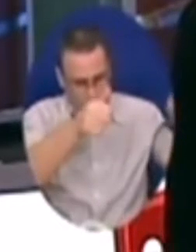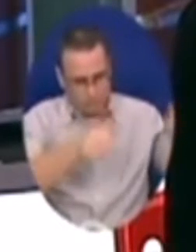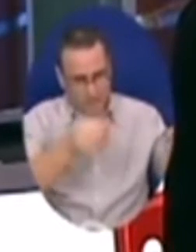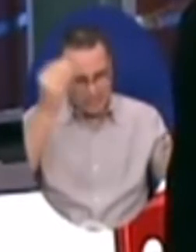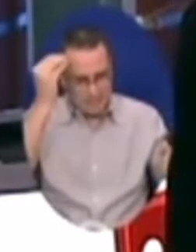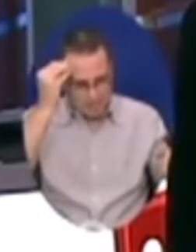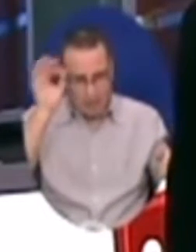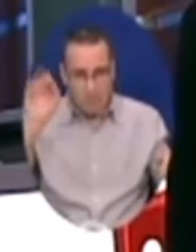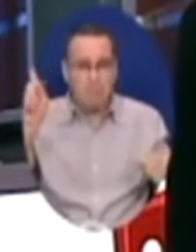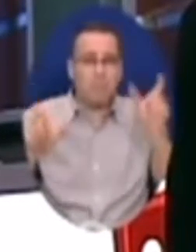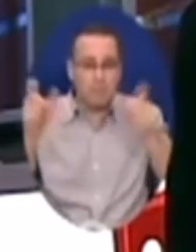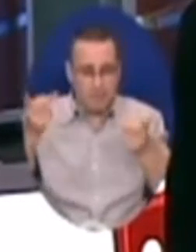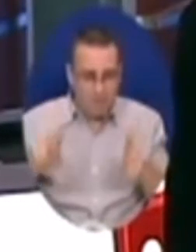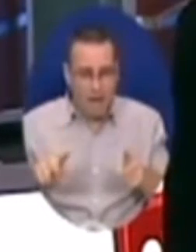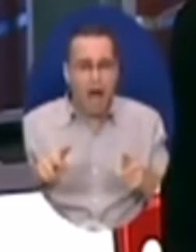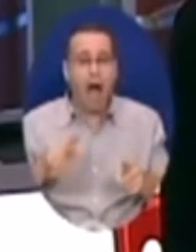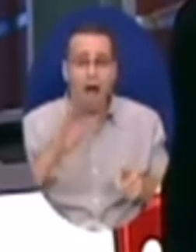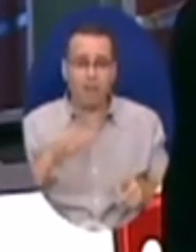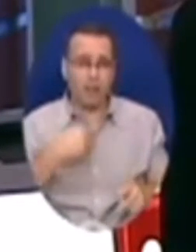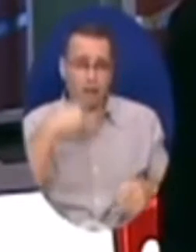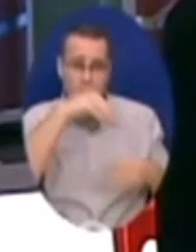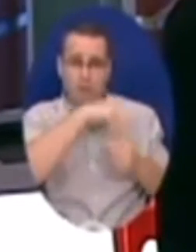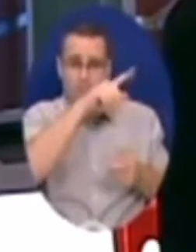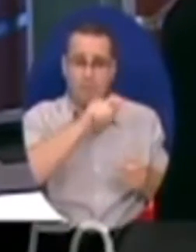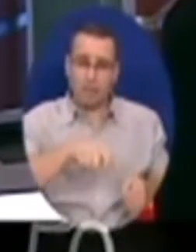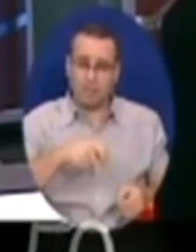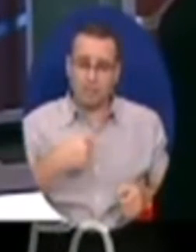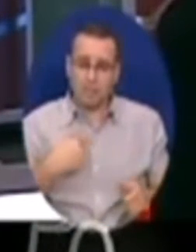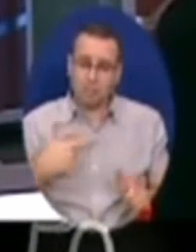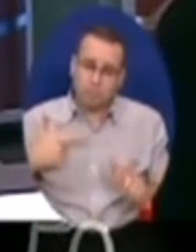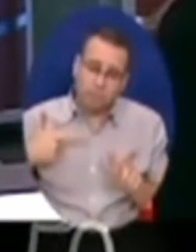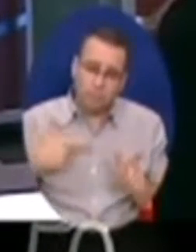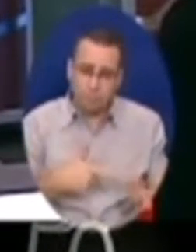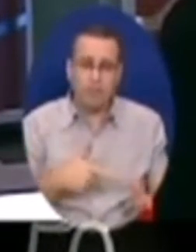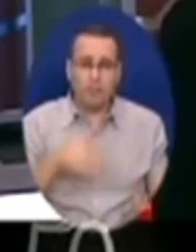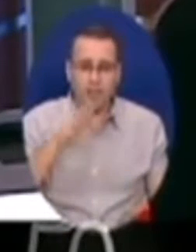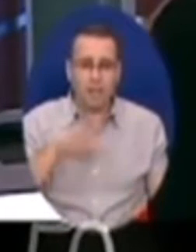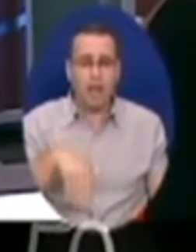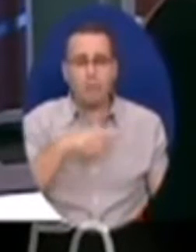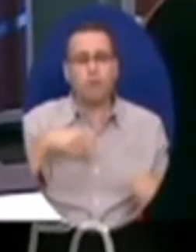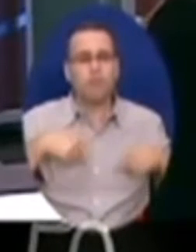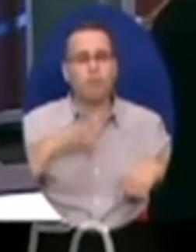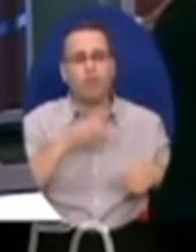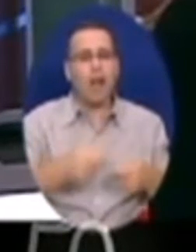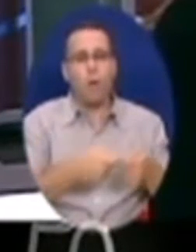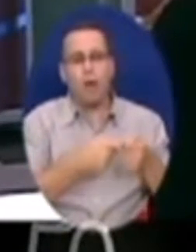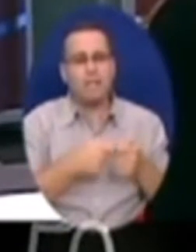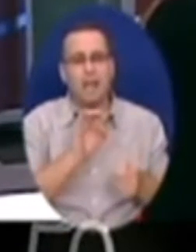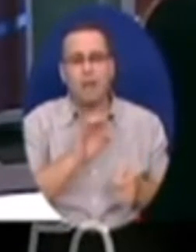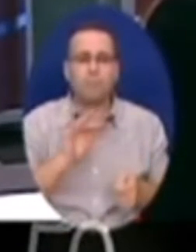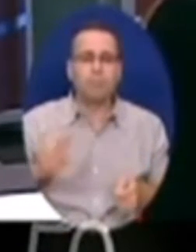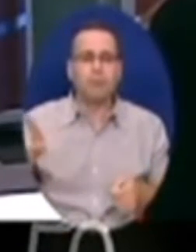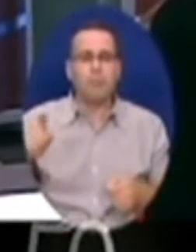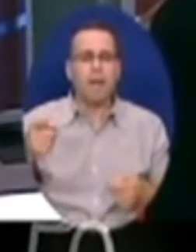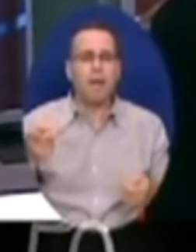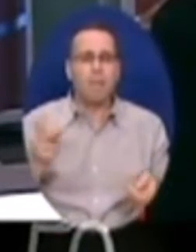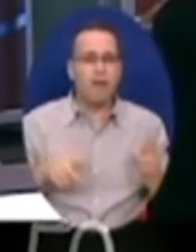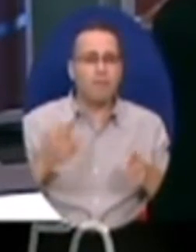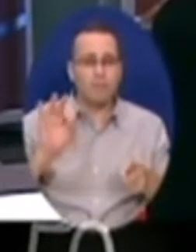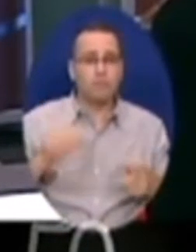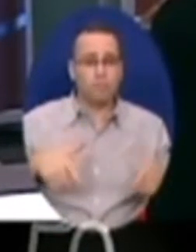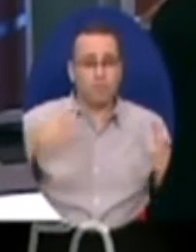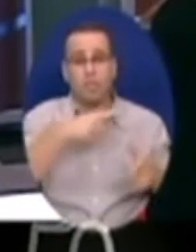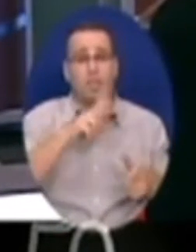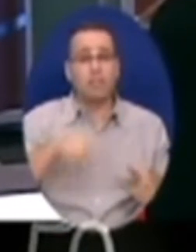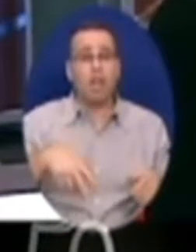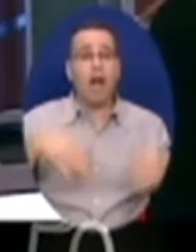כנסת נוספים, וגם אני חייבת לציין כאן שם יוצא דופן של הדס תגר, יו"ר הקואליציה למאבק בתאונות הבנייה, שמתחזקת